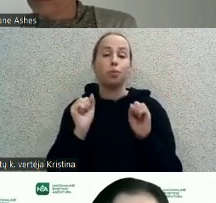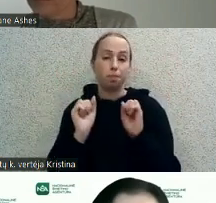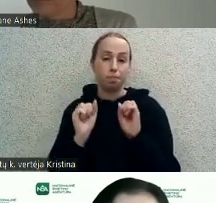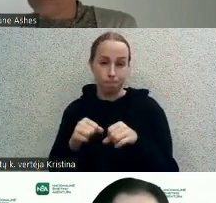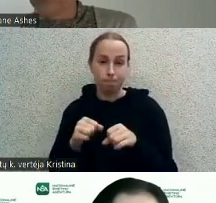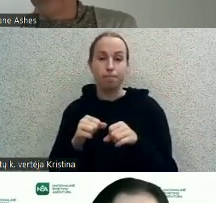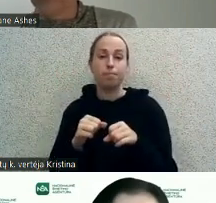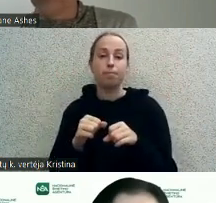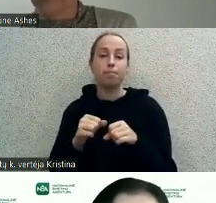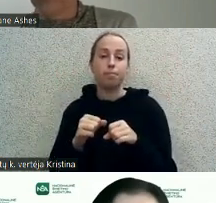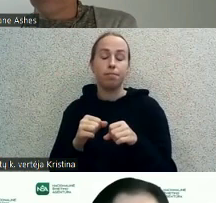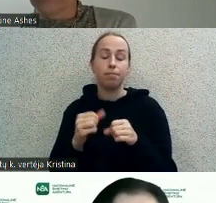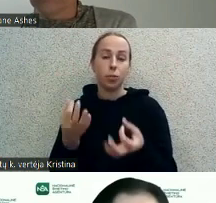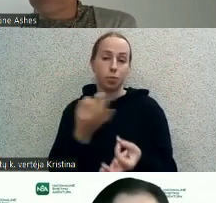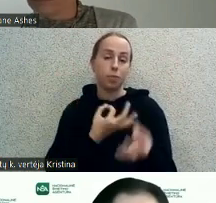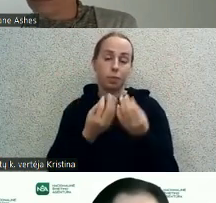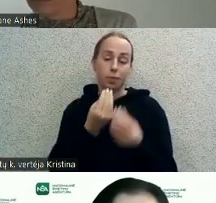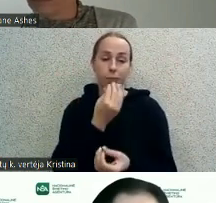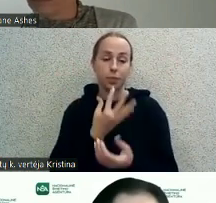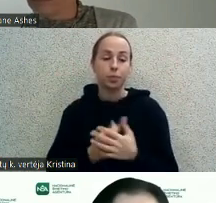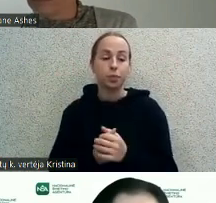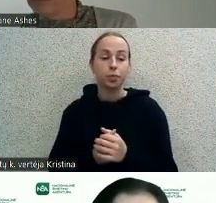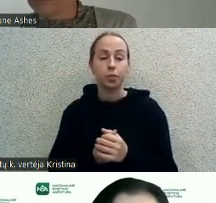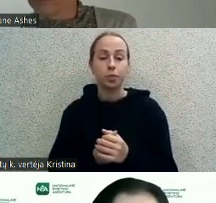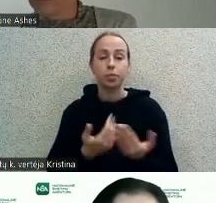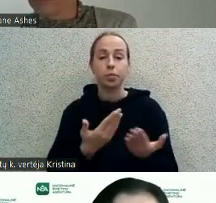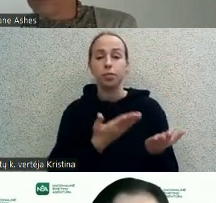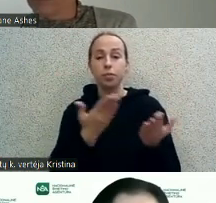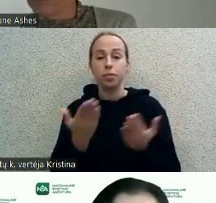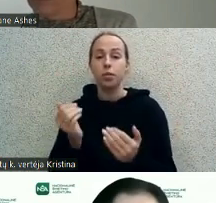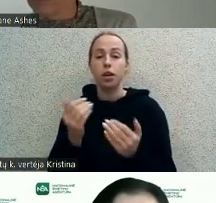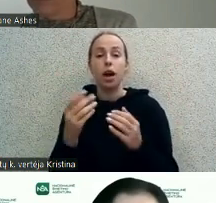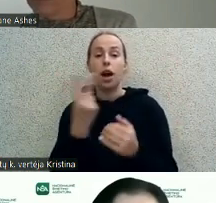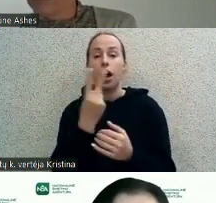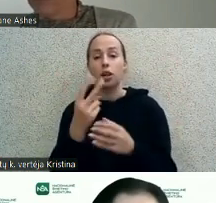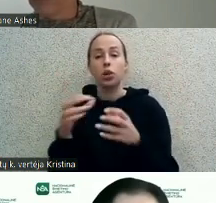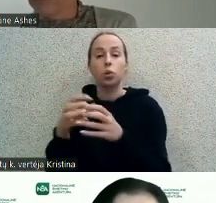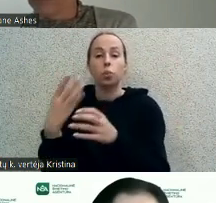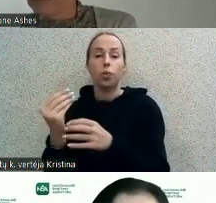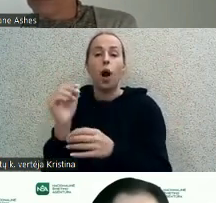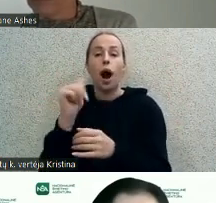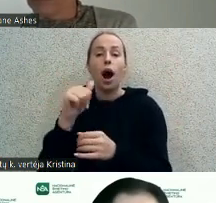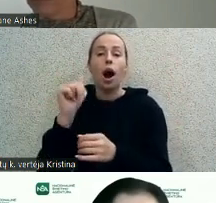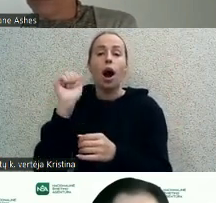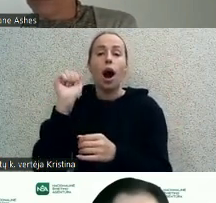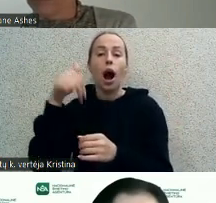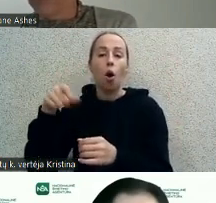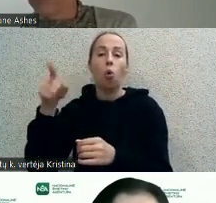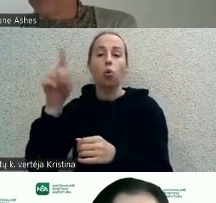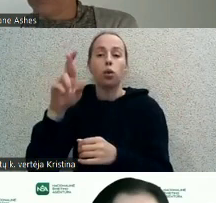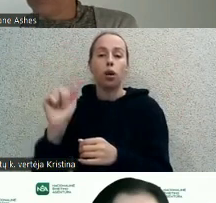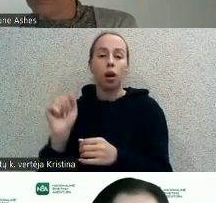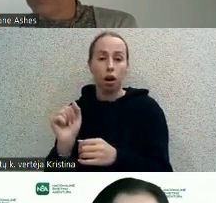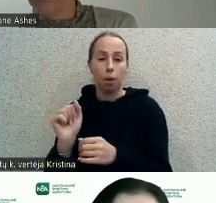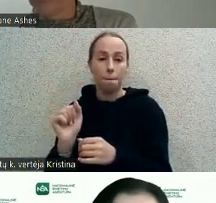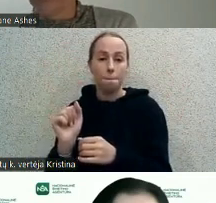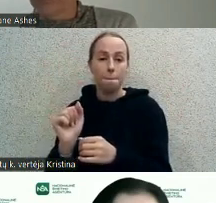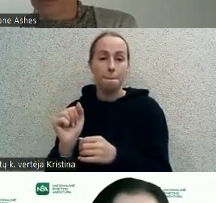tikrai puiku. O dabar Audra iš antros grupės. Jeigu kas nors dar norėtų